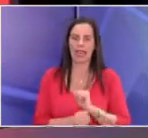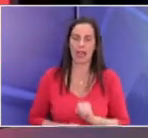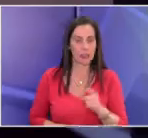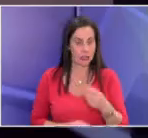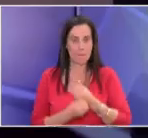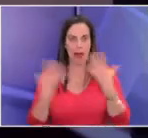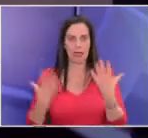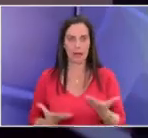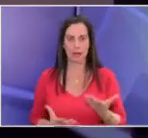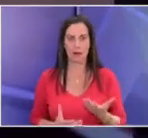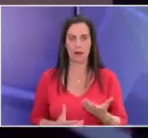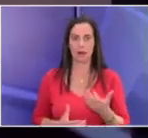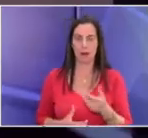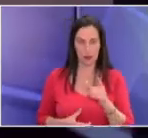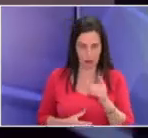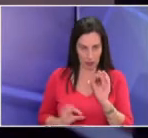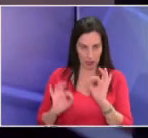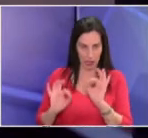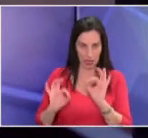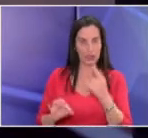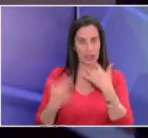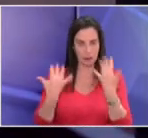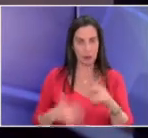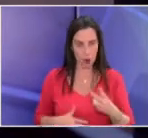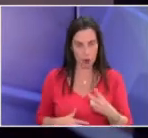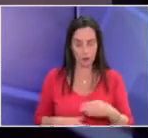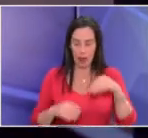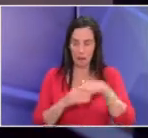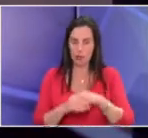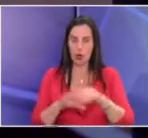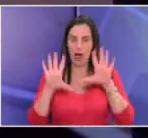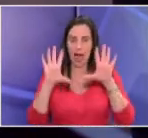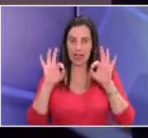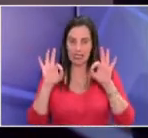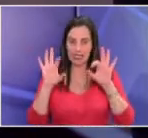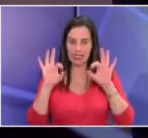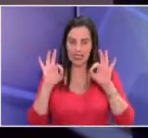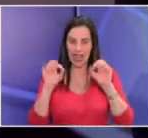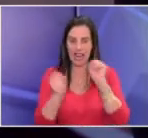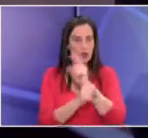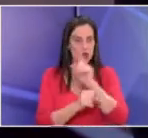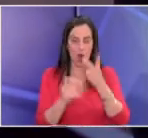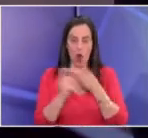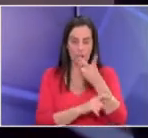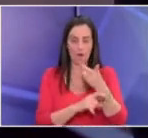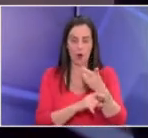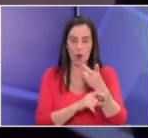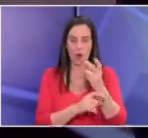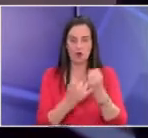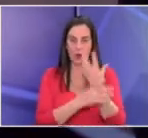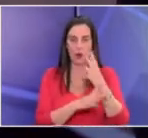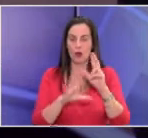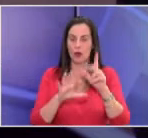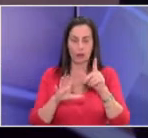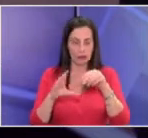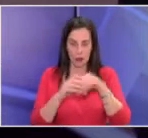מאוד חשובה בשבילי להגיד את הדבר הבא. להחזיק אסיר במדינת ישראל עולה כ-150 אלף שקלים